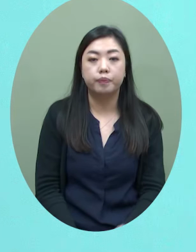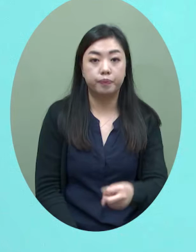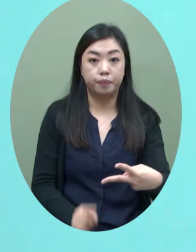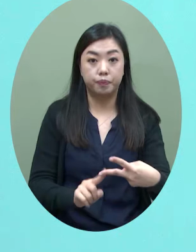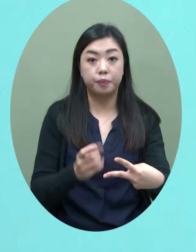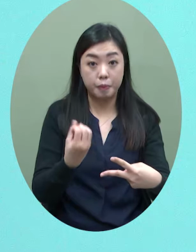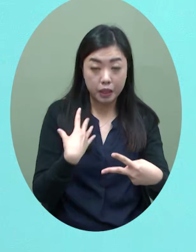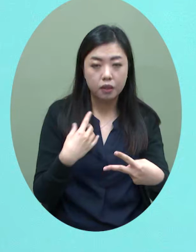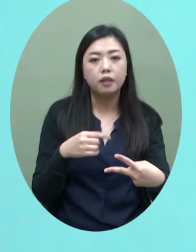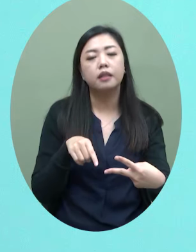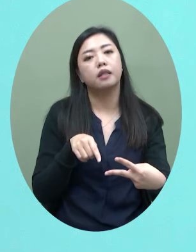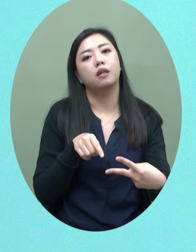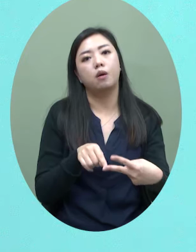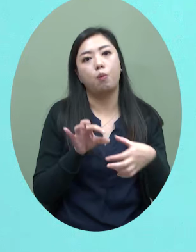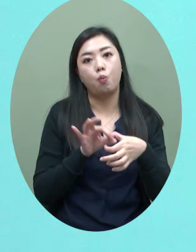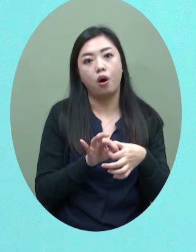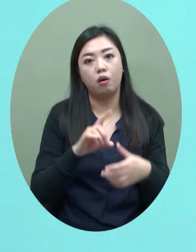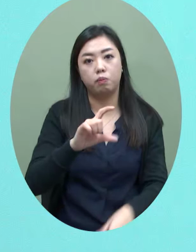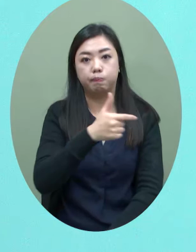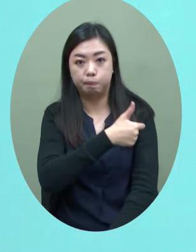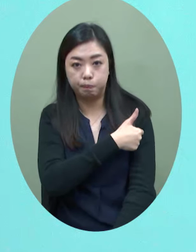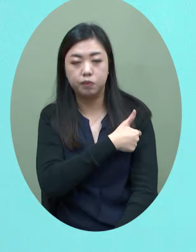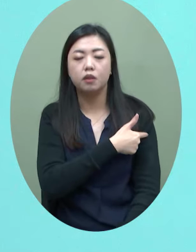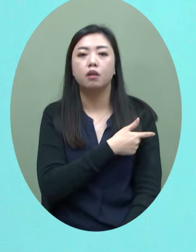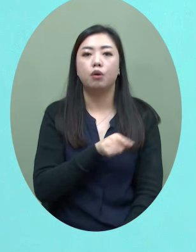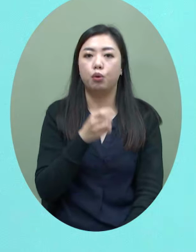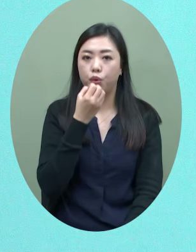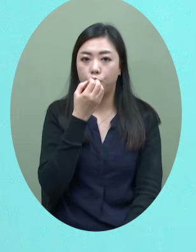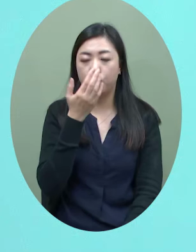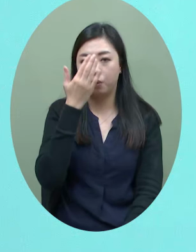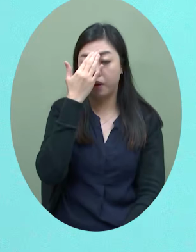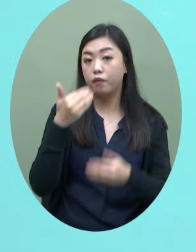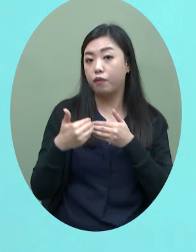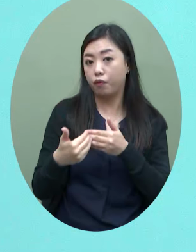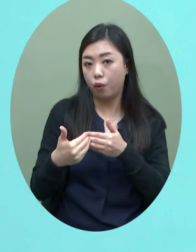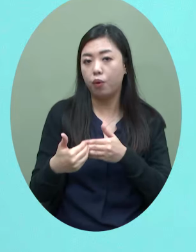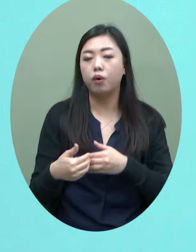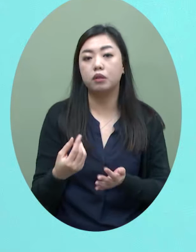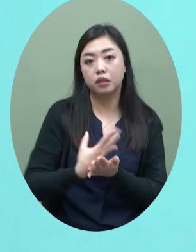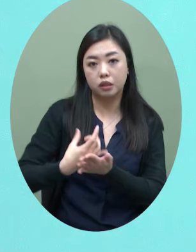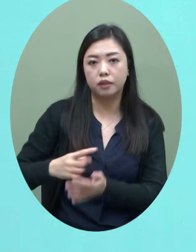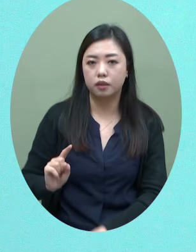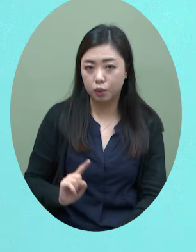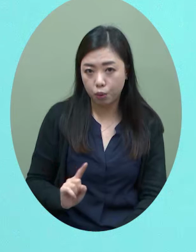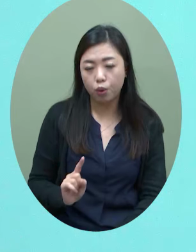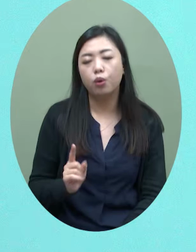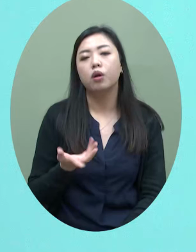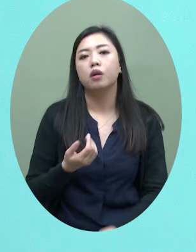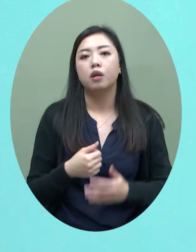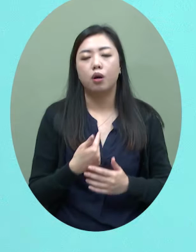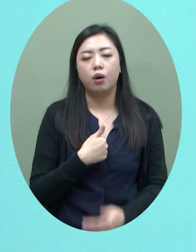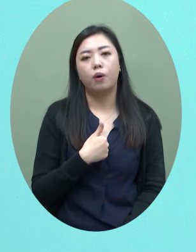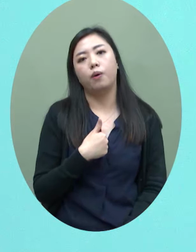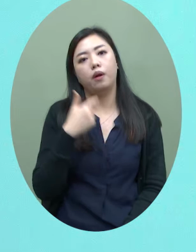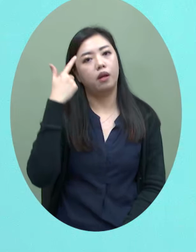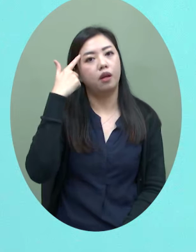係關於疫苗嘅接種同埋香港嘅防疫嘅措施。我希望的講